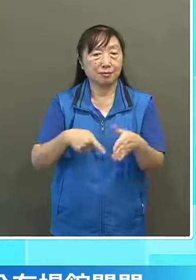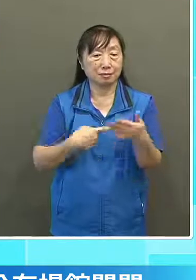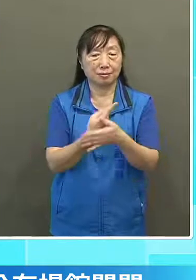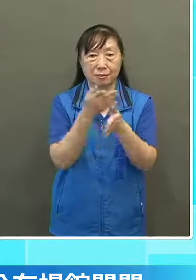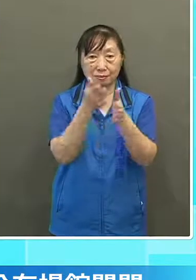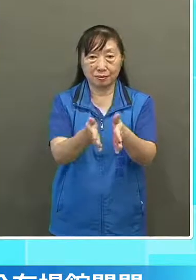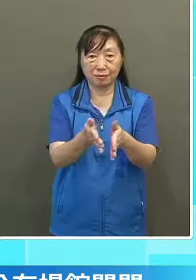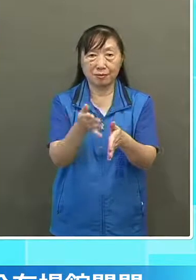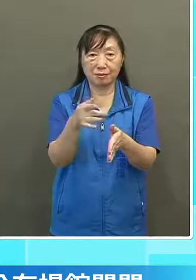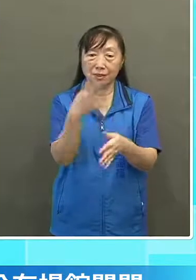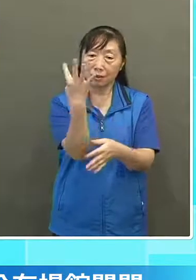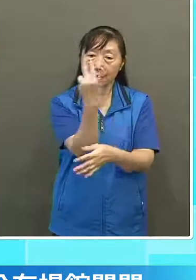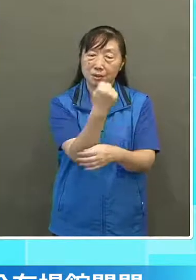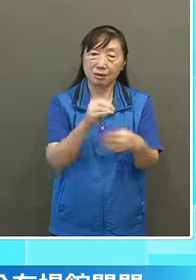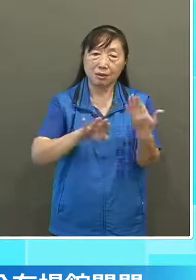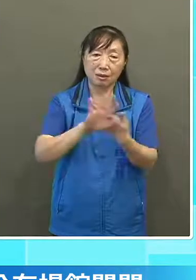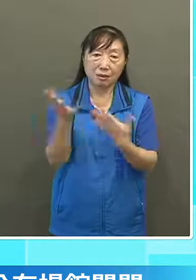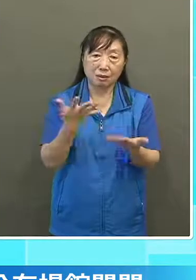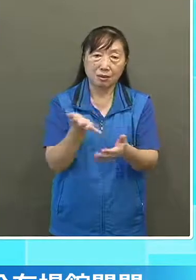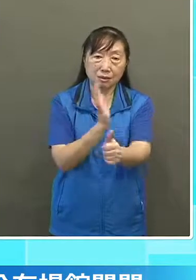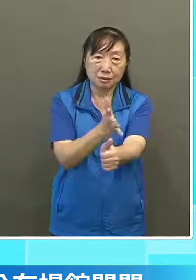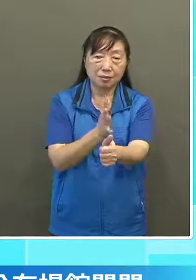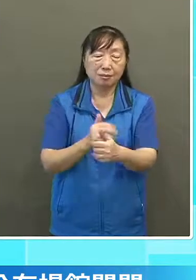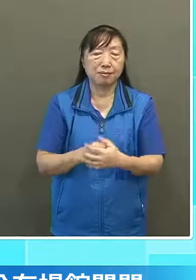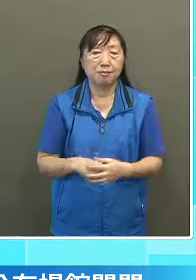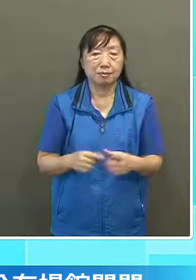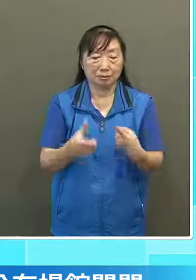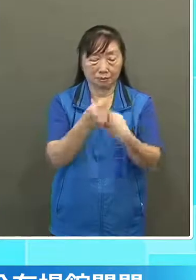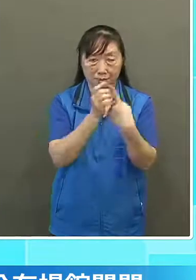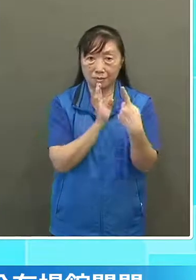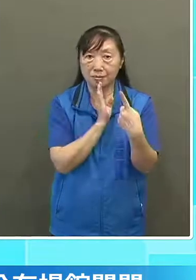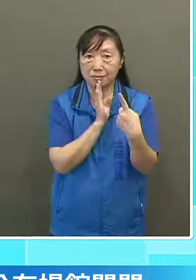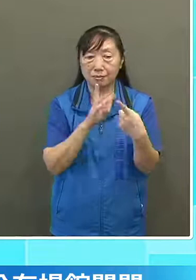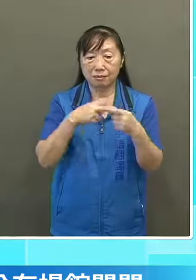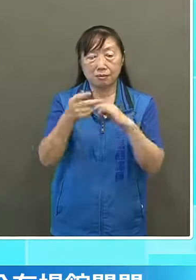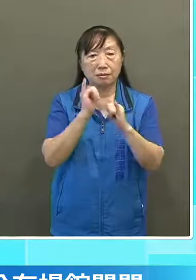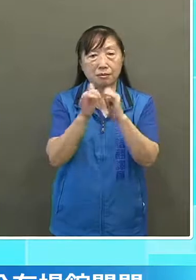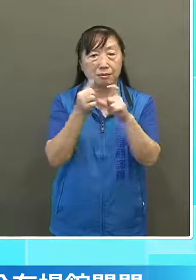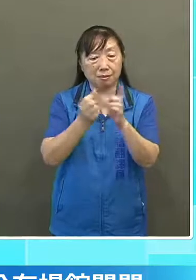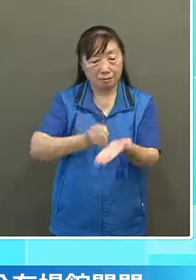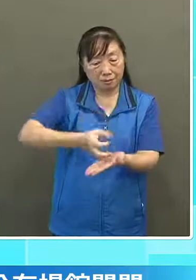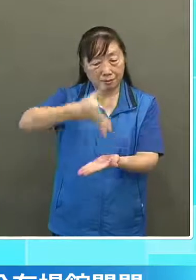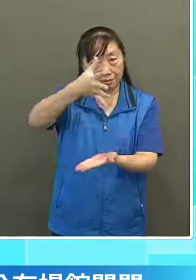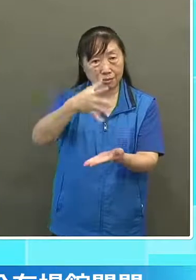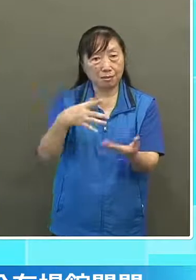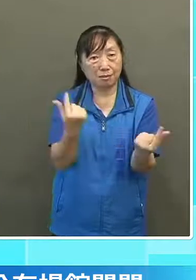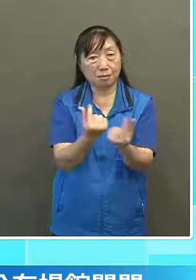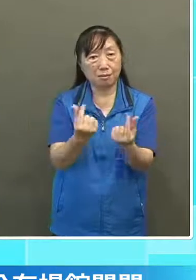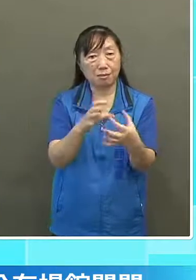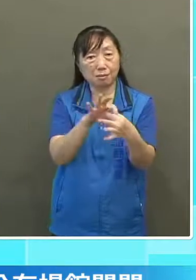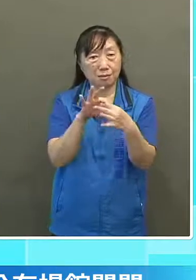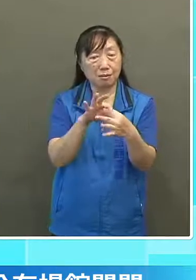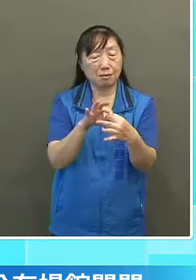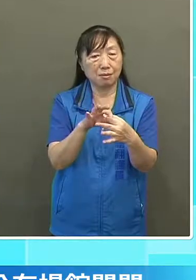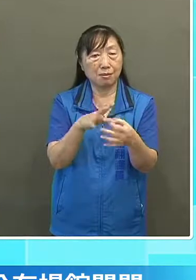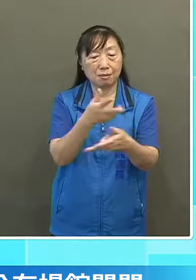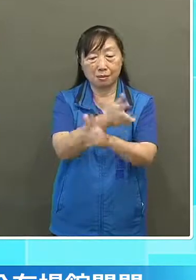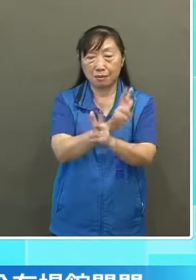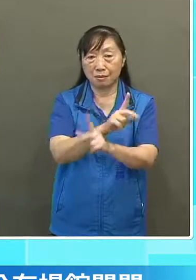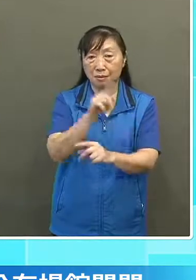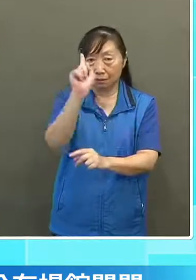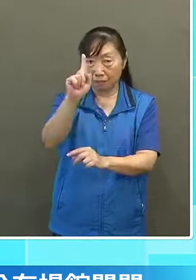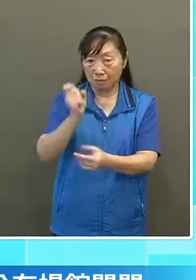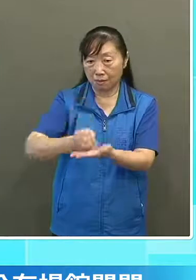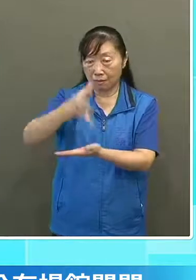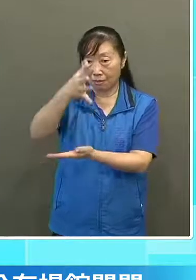几项媒体关心的问题进行提问。首先，第一题也是和社区大楼案相关的问题。板桥某大楼爆